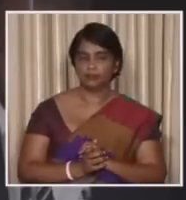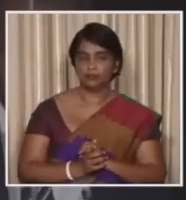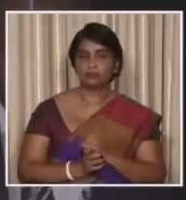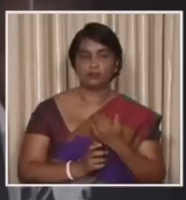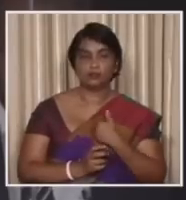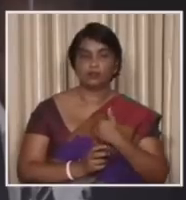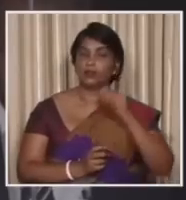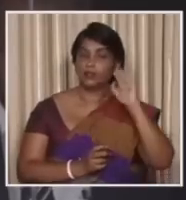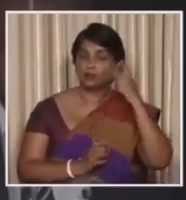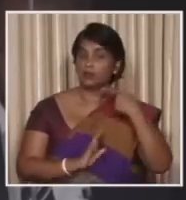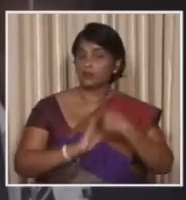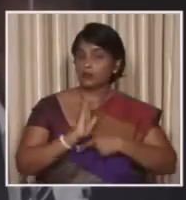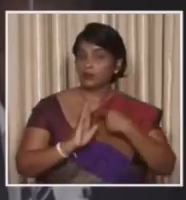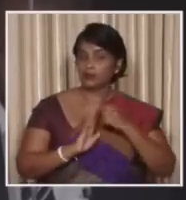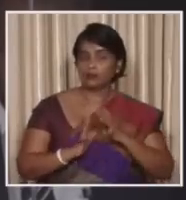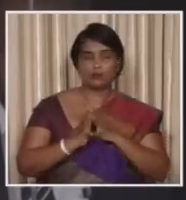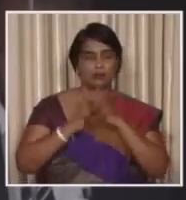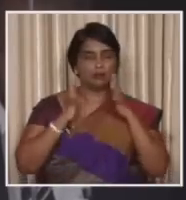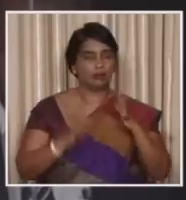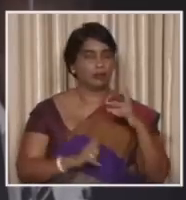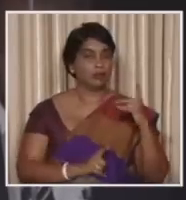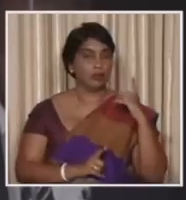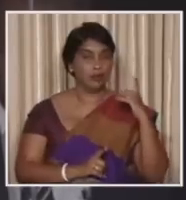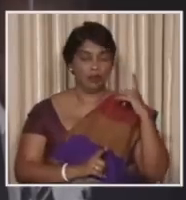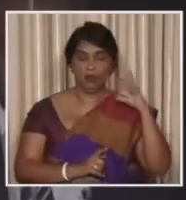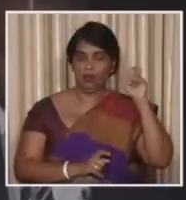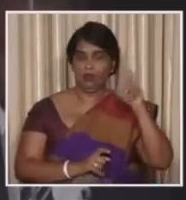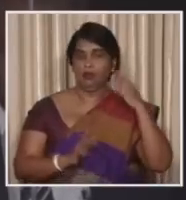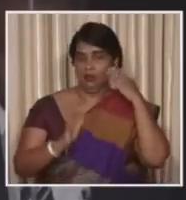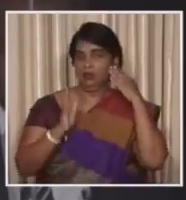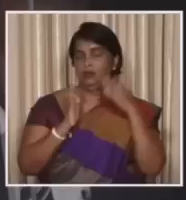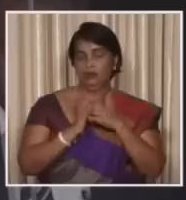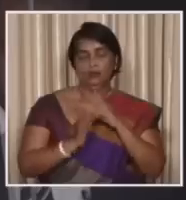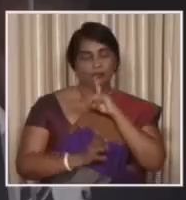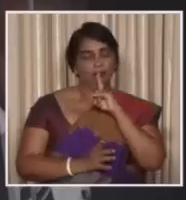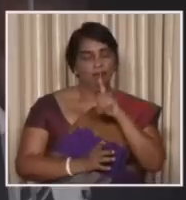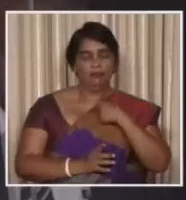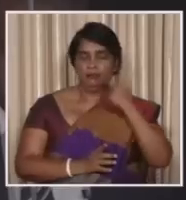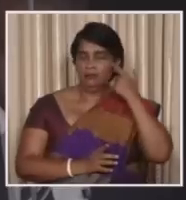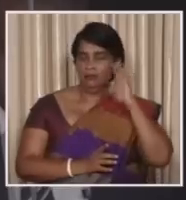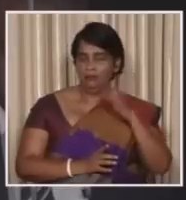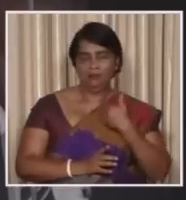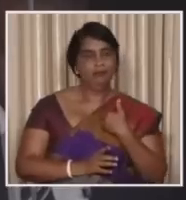माँ विशेष रटे पावती विशाल हमदा युद्ध हमदागे वेडीपुर कथा कि बलापुर